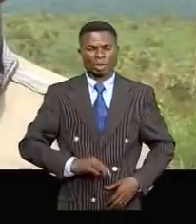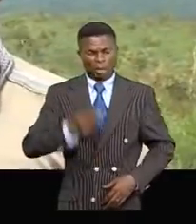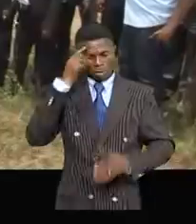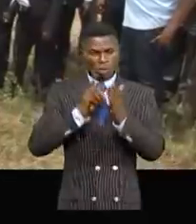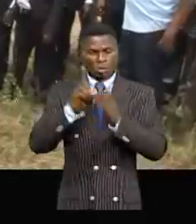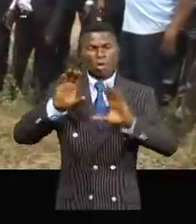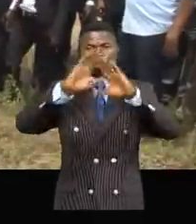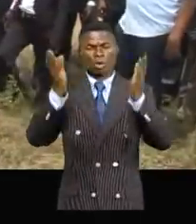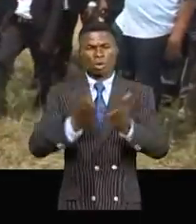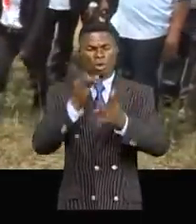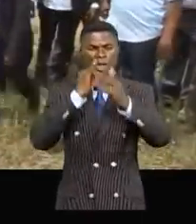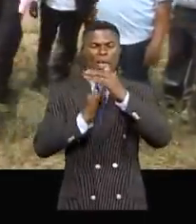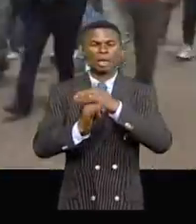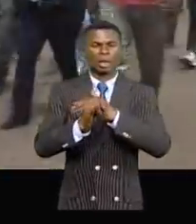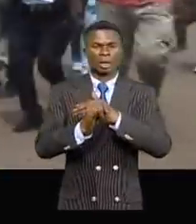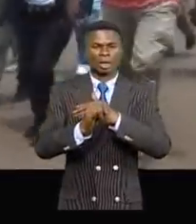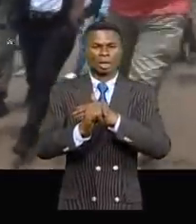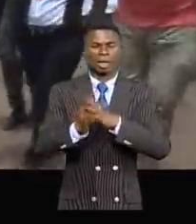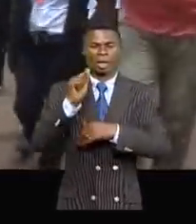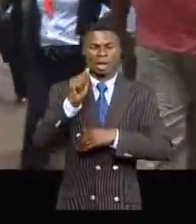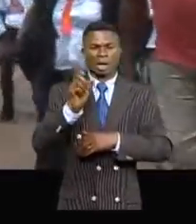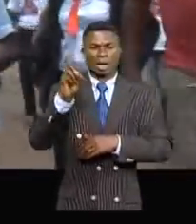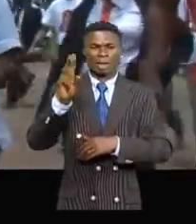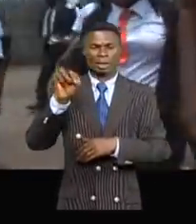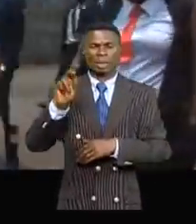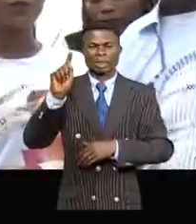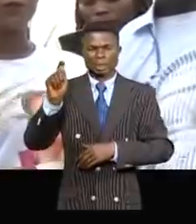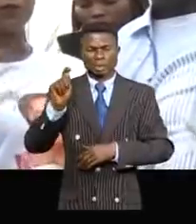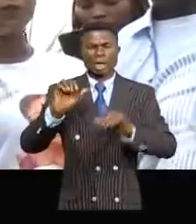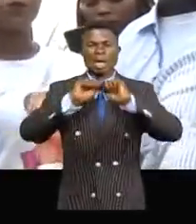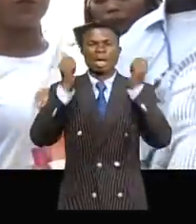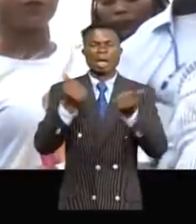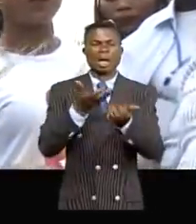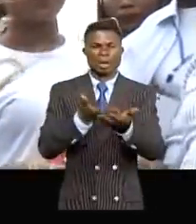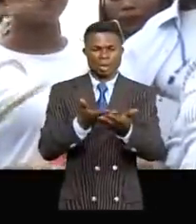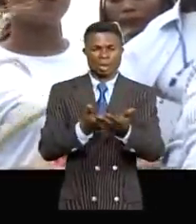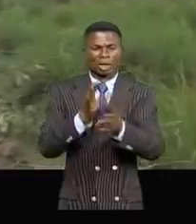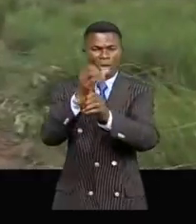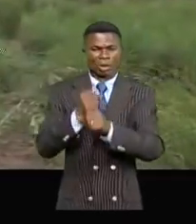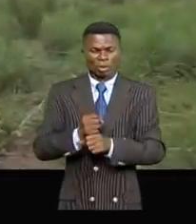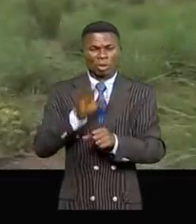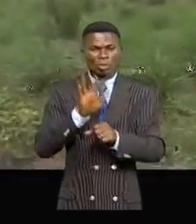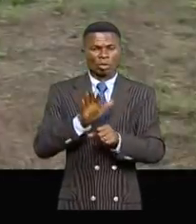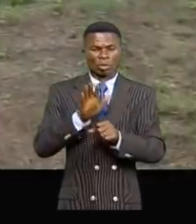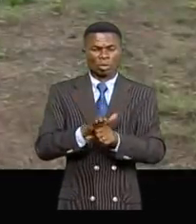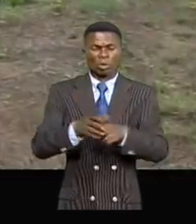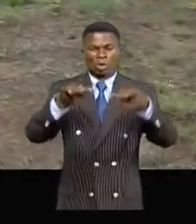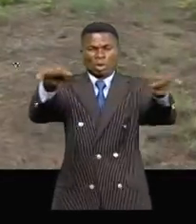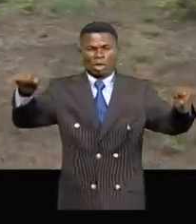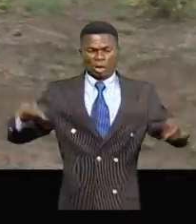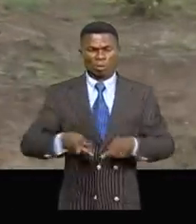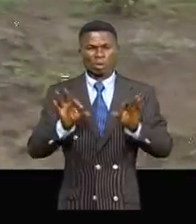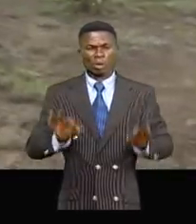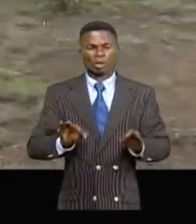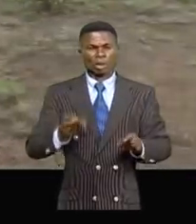développement communautaire intégral, ADNT en sigle. Cette association qui a acquis de nombreux hectares de